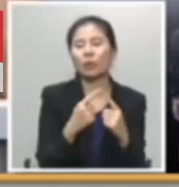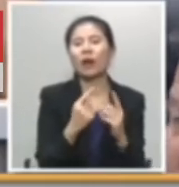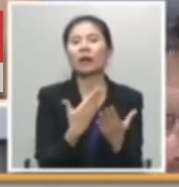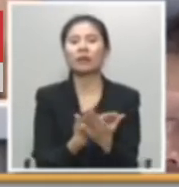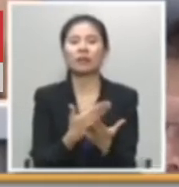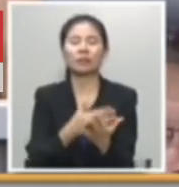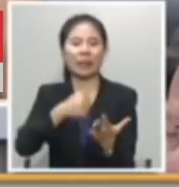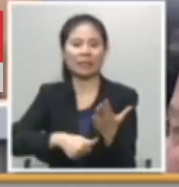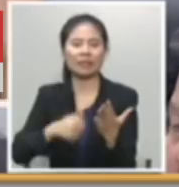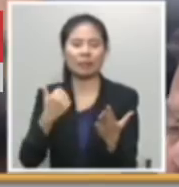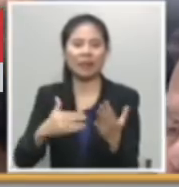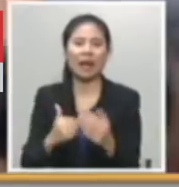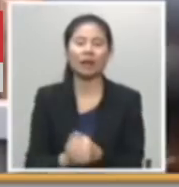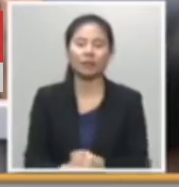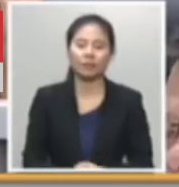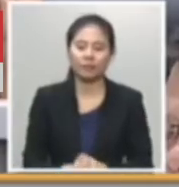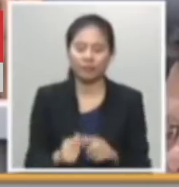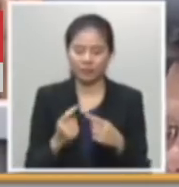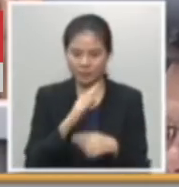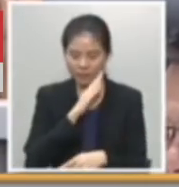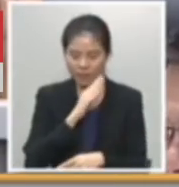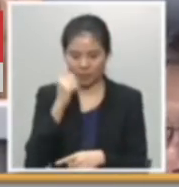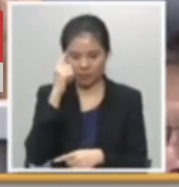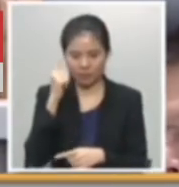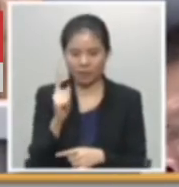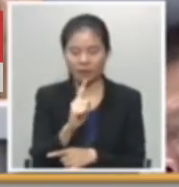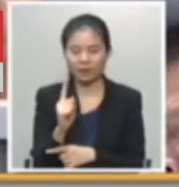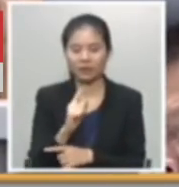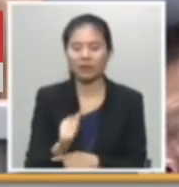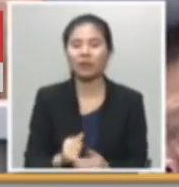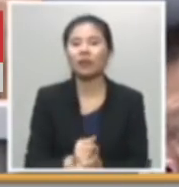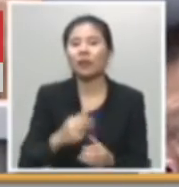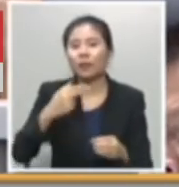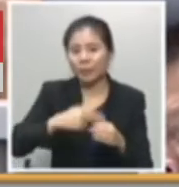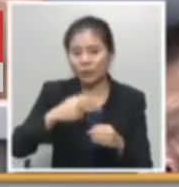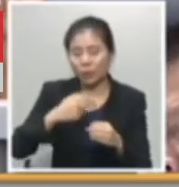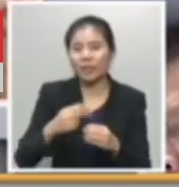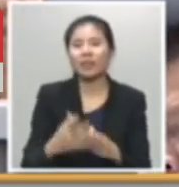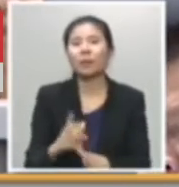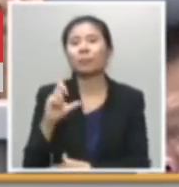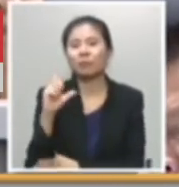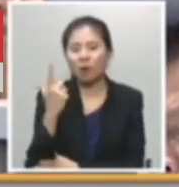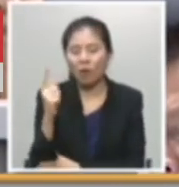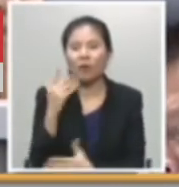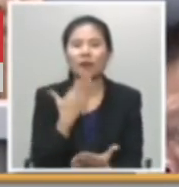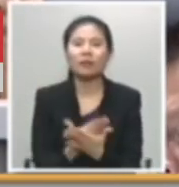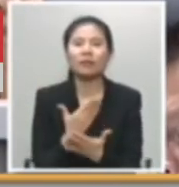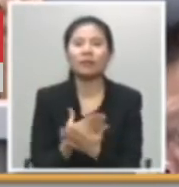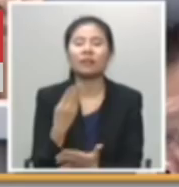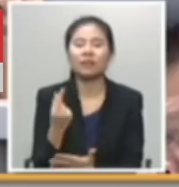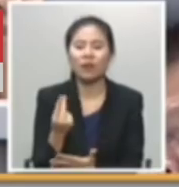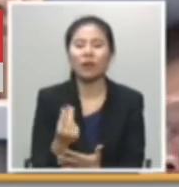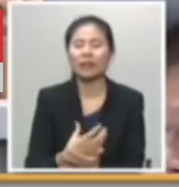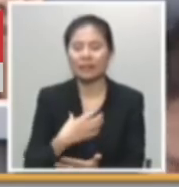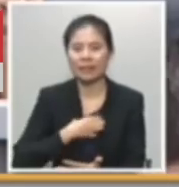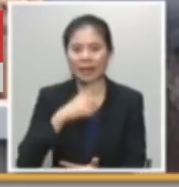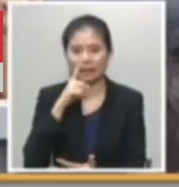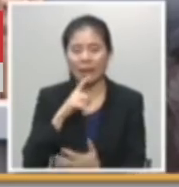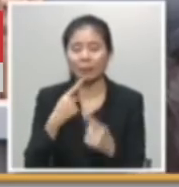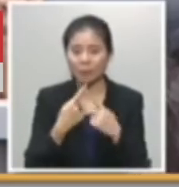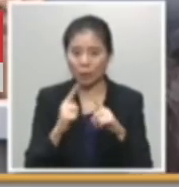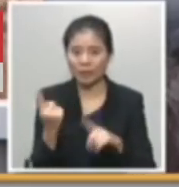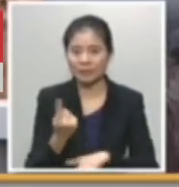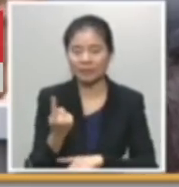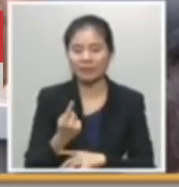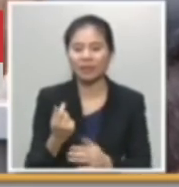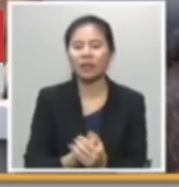ช่นท่านคิดค่าพาดหลวงทั้งปิโตรเลียมทั้งทองคำมันได้เงินสักเท่าไหร่ผมอยากถามแต่จริงๆสิ่งที่เ